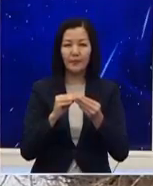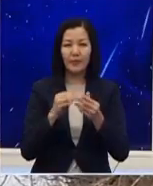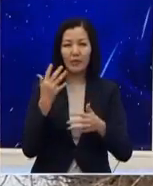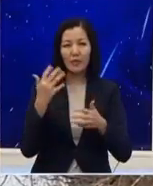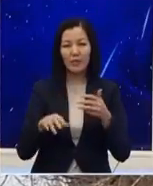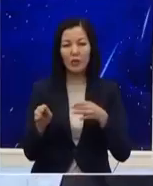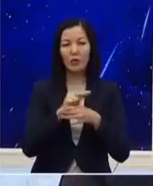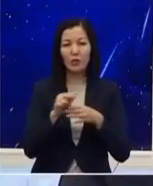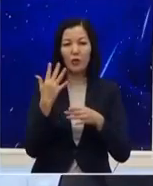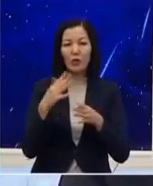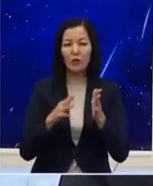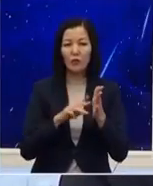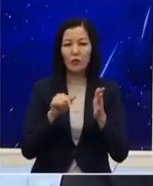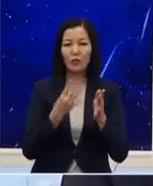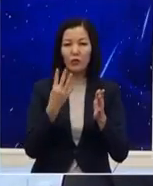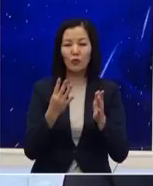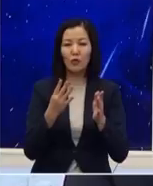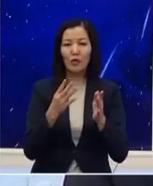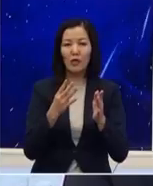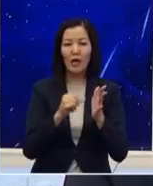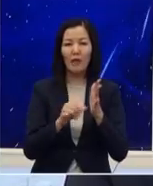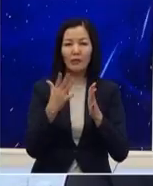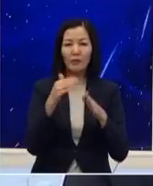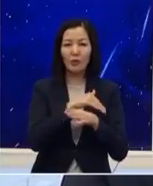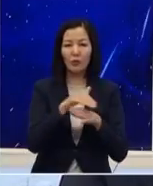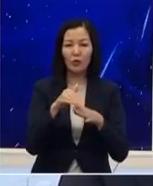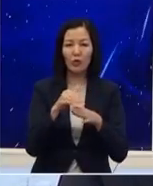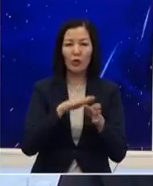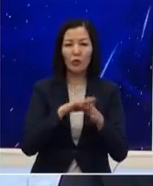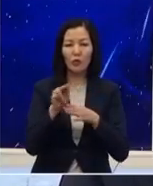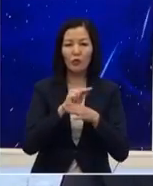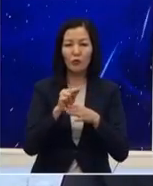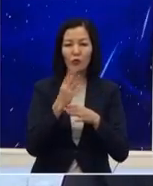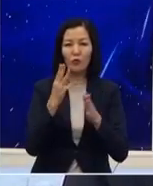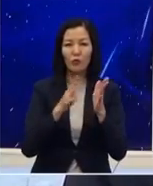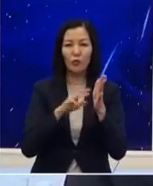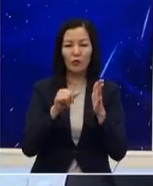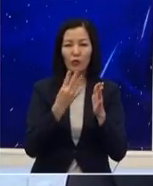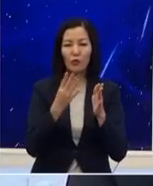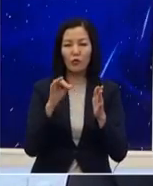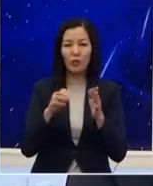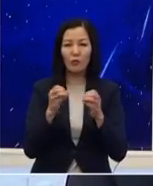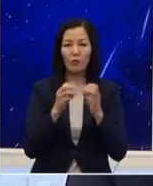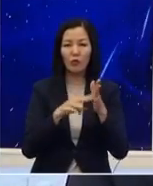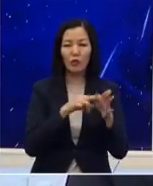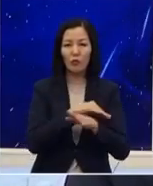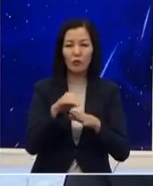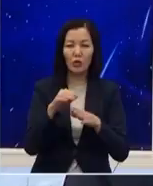орташа жөндеу бойынша 59.4 65 көшеге, күрделі жөндеу бойынша 9.4 шақырым 17 көше